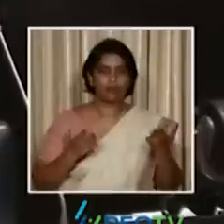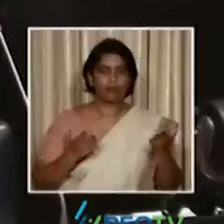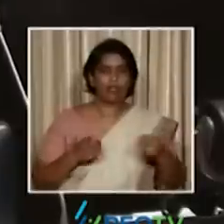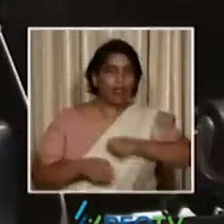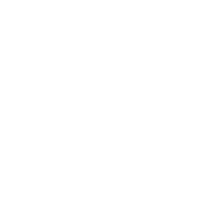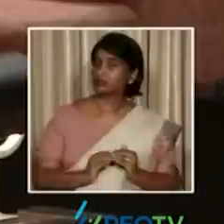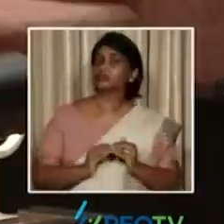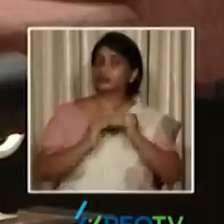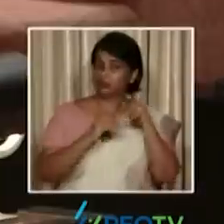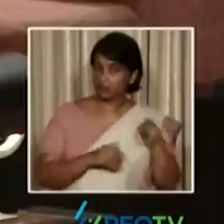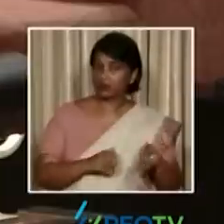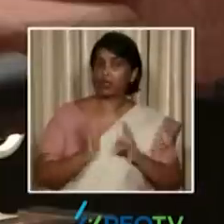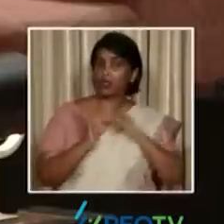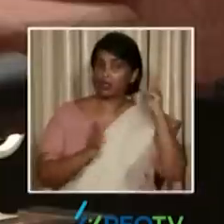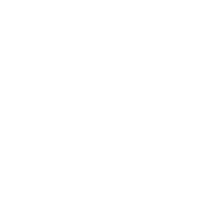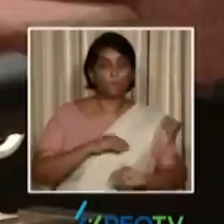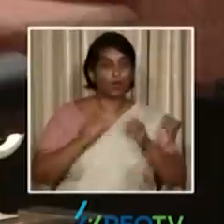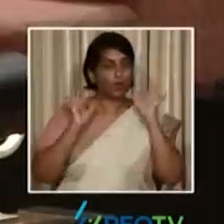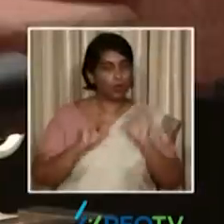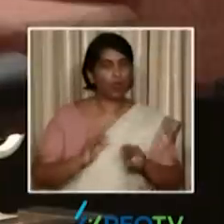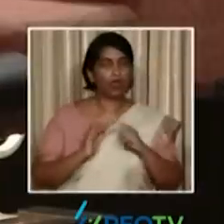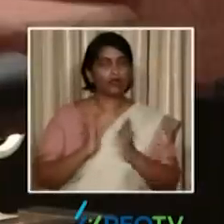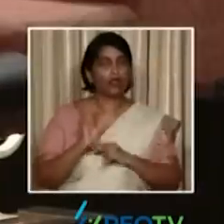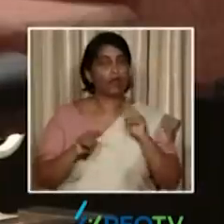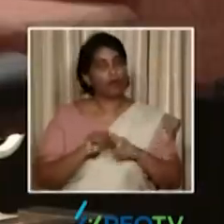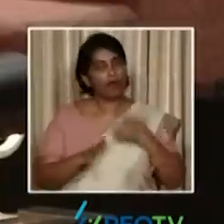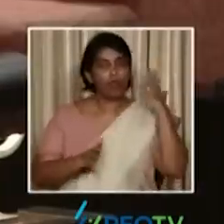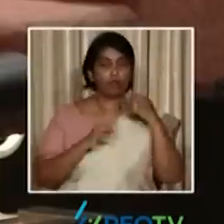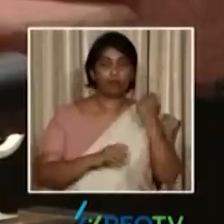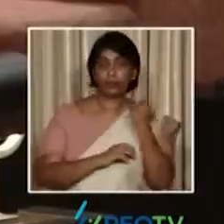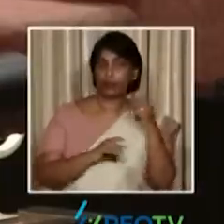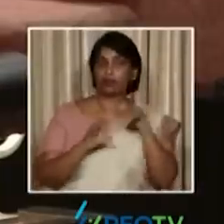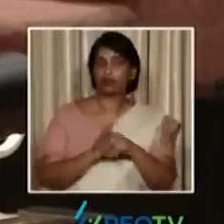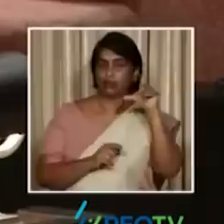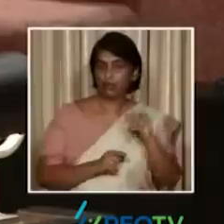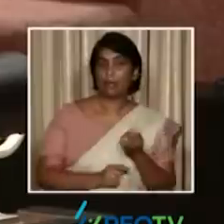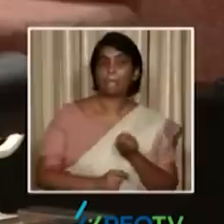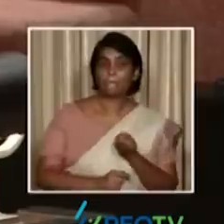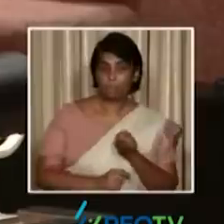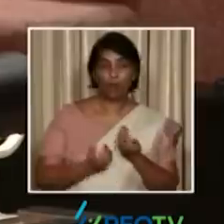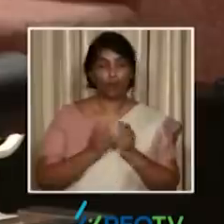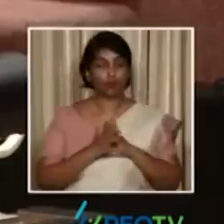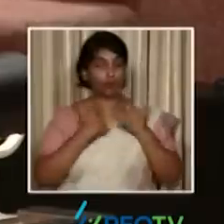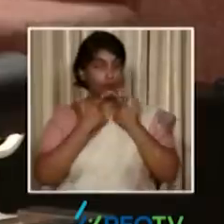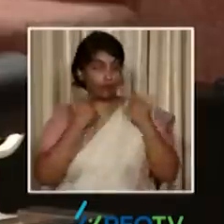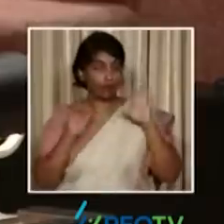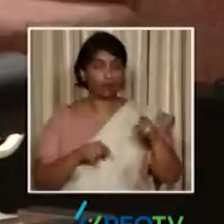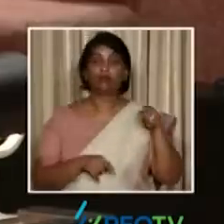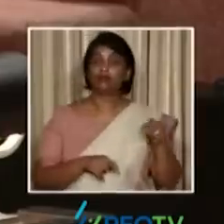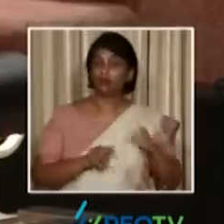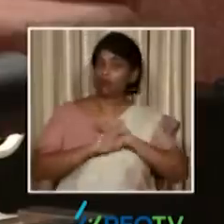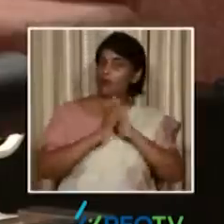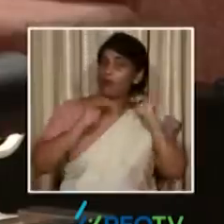නාකි මල හැත්ත නෙවෙයි. ජාතික සැලැස්මකින් තොරව IMF එකේ හෝ ලෝක බලවතුන්ගෙන් ලැබෙන සොච්චා මුදලකින් Taman උඩ ගිහිල්ලා හිතනවා නම් මේකෙන්